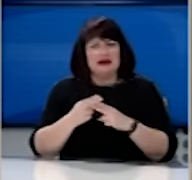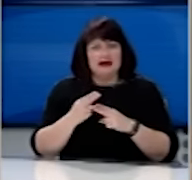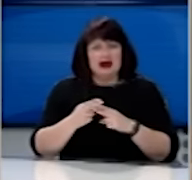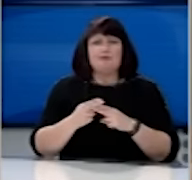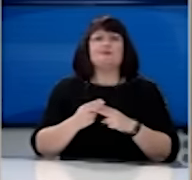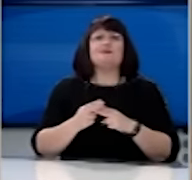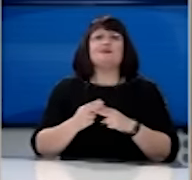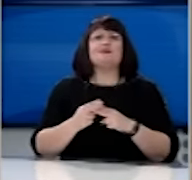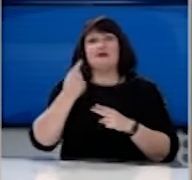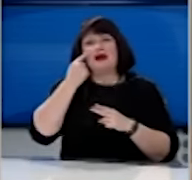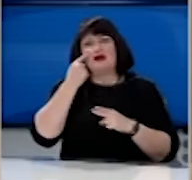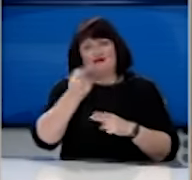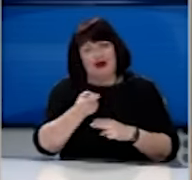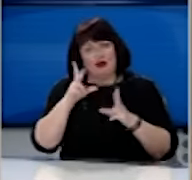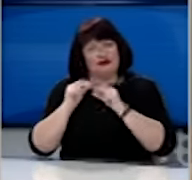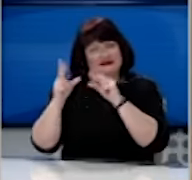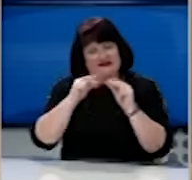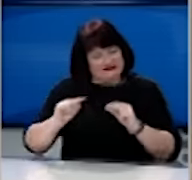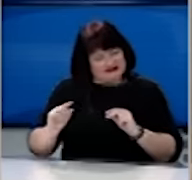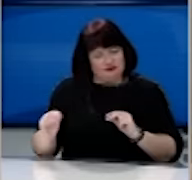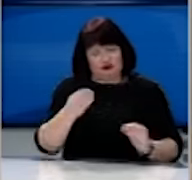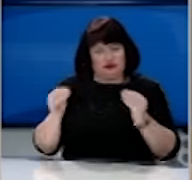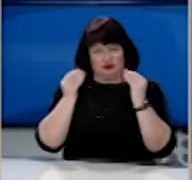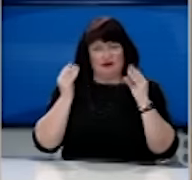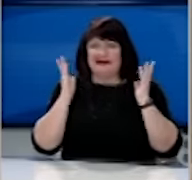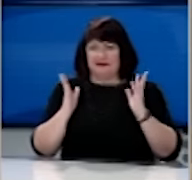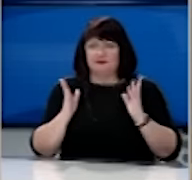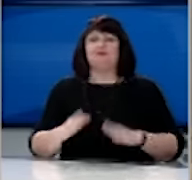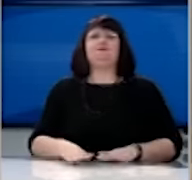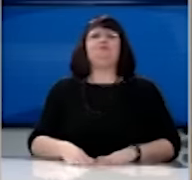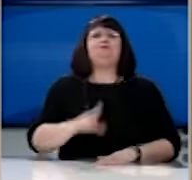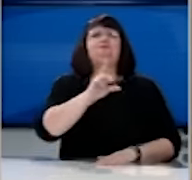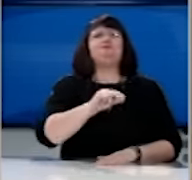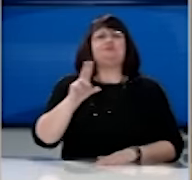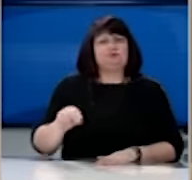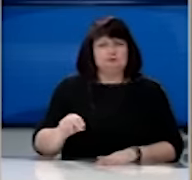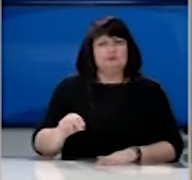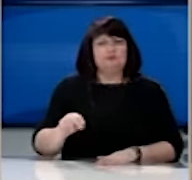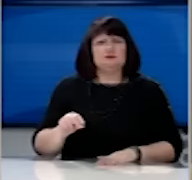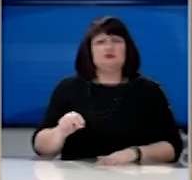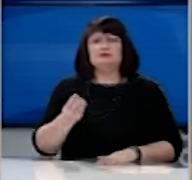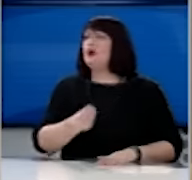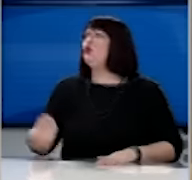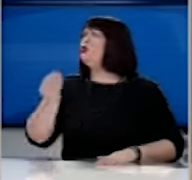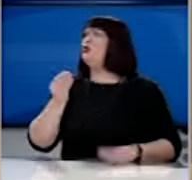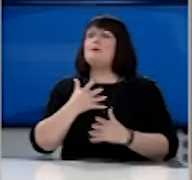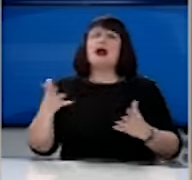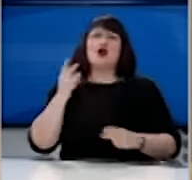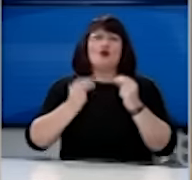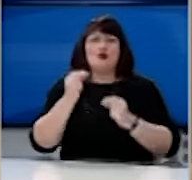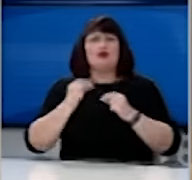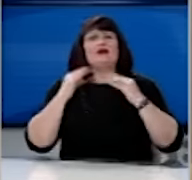οποία αναδείχθηκαν και στη συζήτηση. Και το ίδιο συμβαίνει και για το μεγαλύτερο ίσως πρόβλημα που απασχολεί